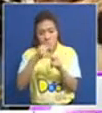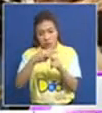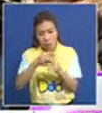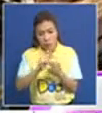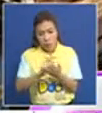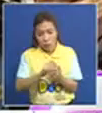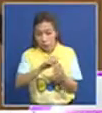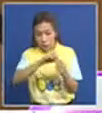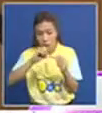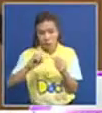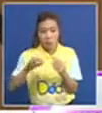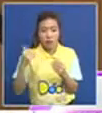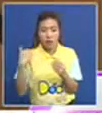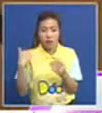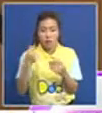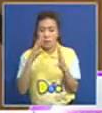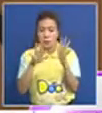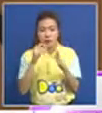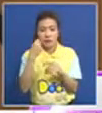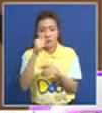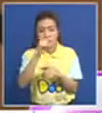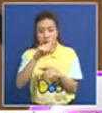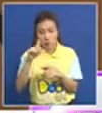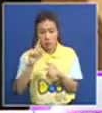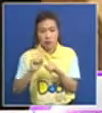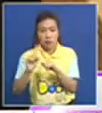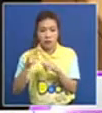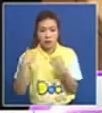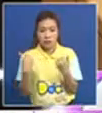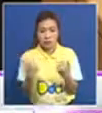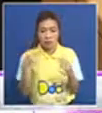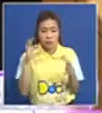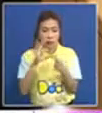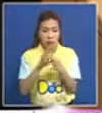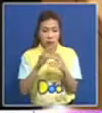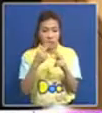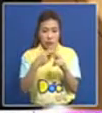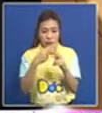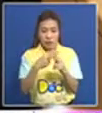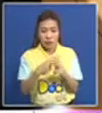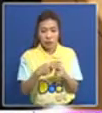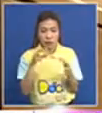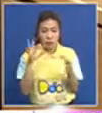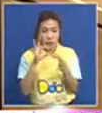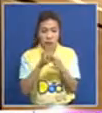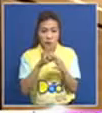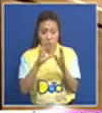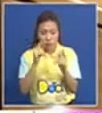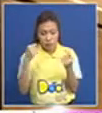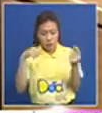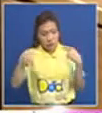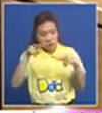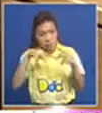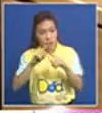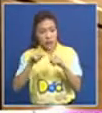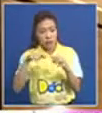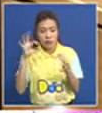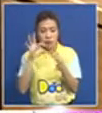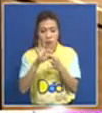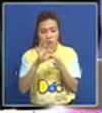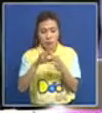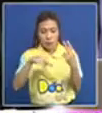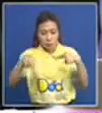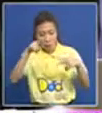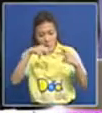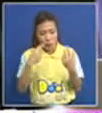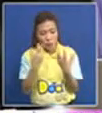างบ้านมูลค่า16ล้านบาทที่จังหวัดอ่างทองโดยเป็นขั้นตอนการแถลงเปิดสำนวนของคณะกรรมการป้องกันและปราบปรามการทุจ